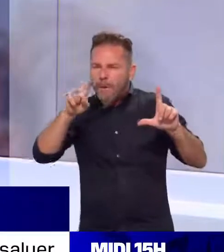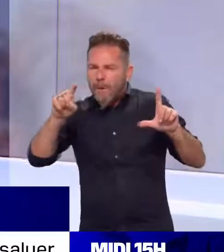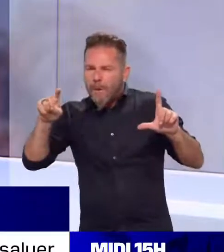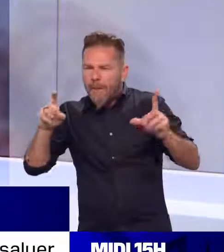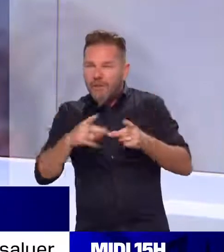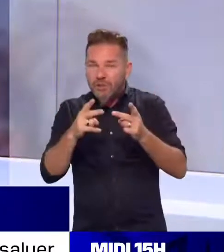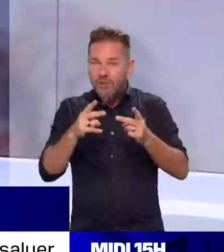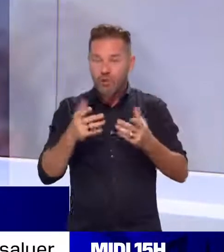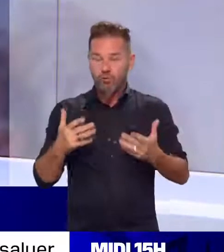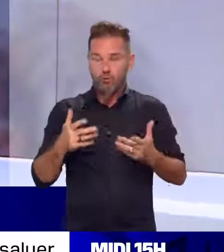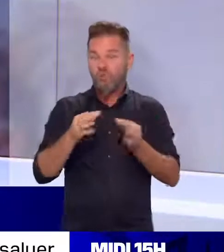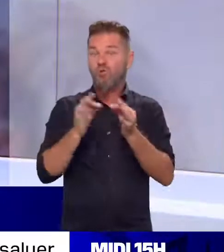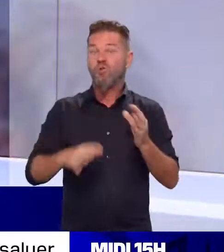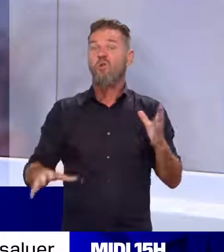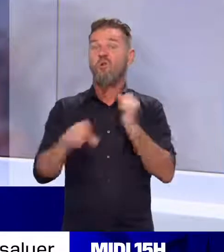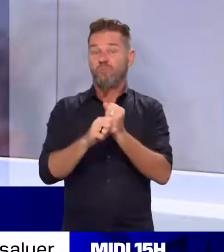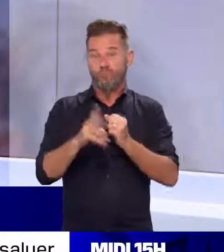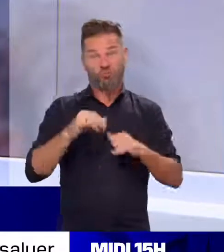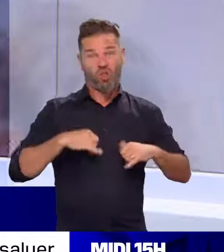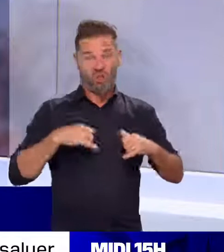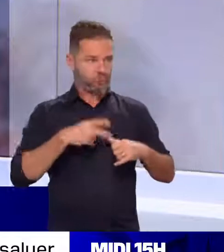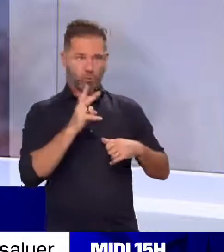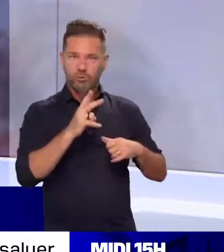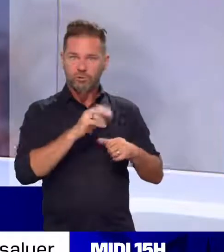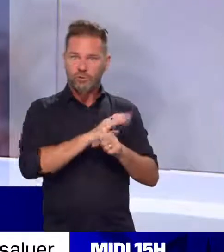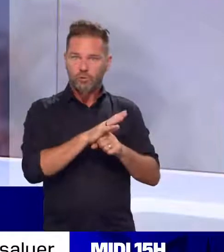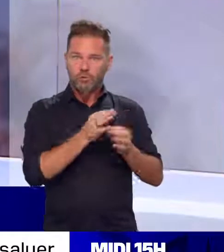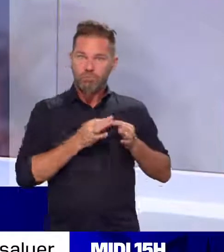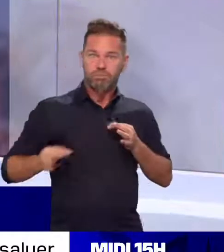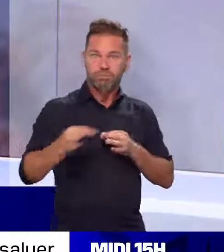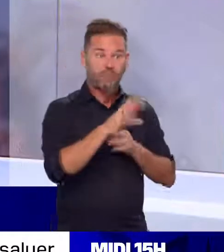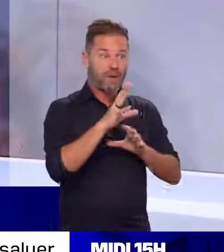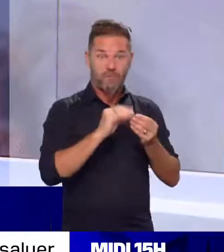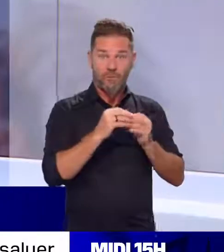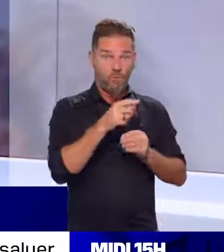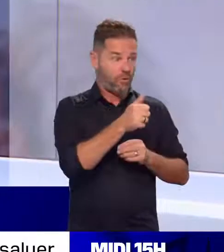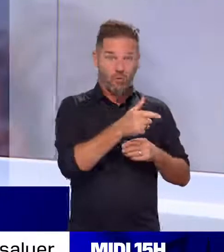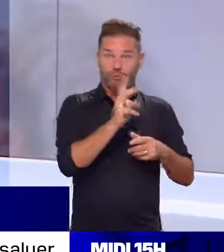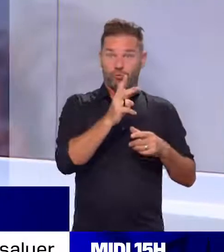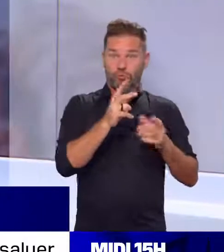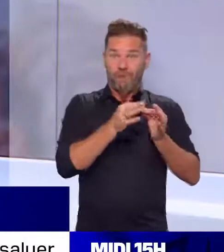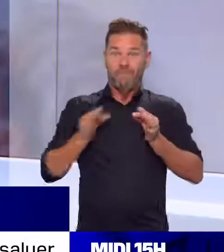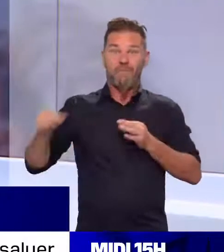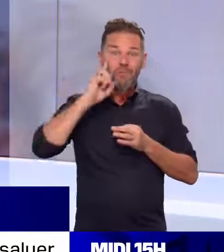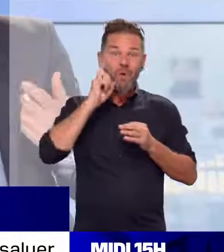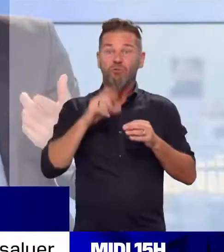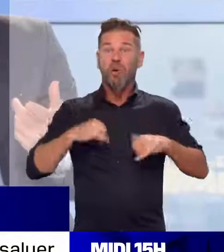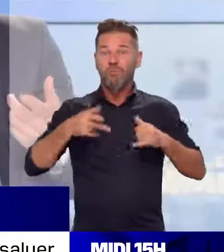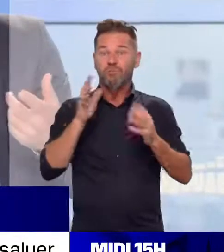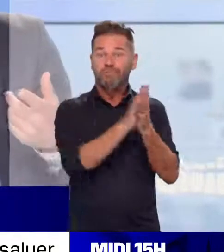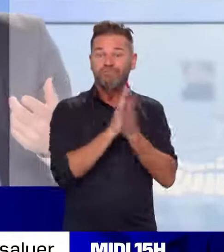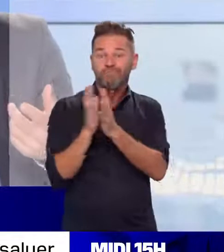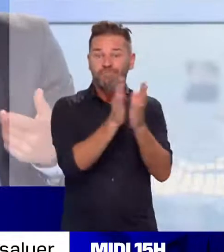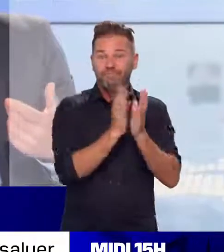jeunes sont les plus contaminés actuellement par le virus. Et le risque, eh bien, c'est qu'ils le transmettent plus car ils ont plus de contacts sociaux. Oui, mais Fanny, si les jeunes sont